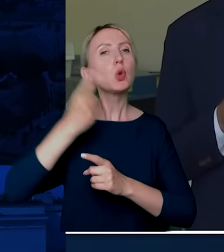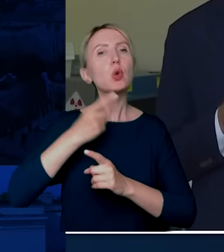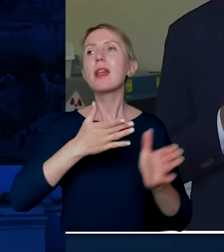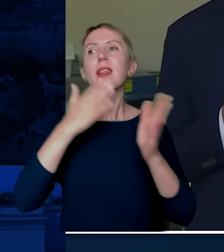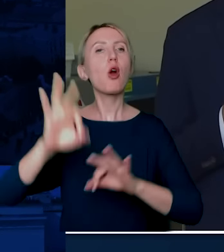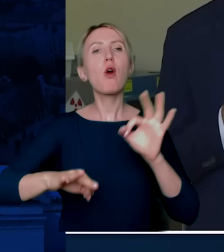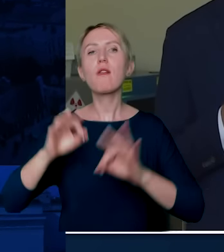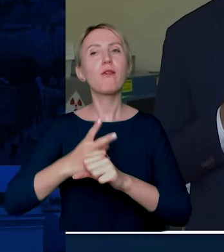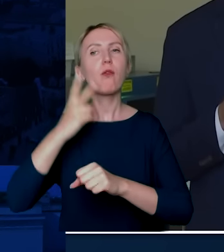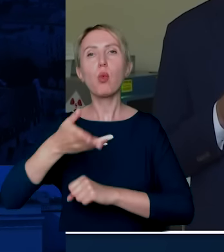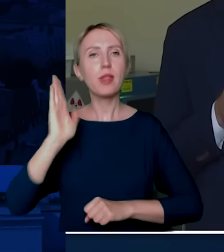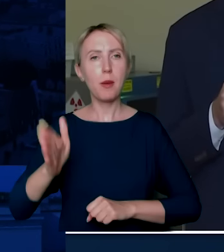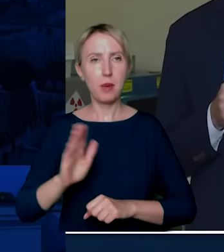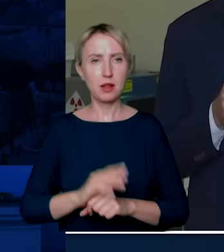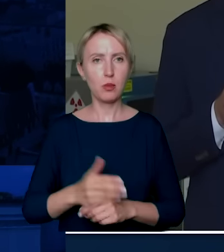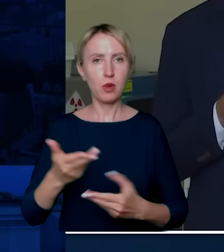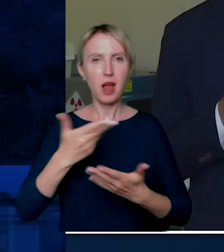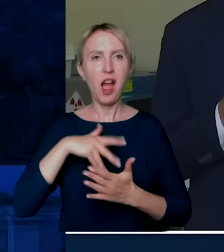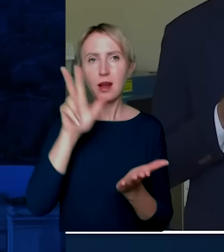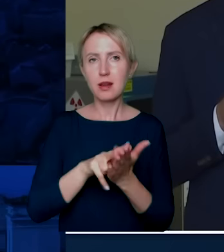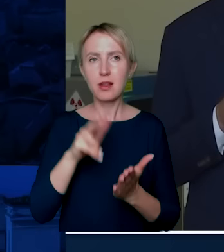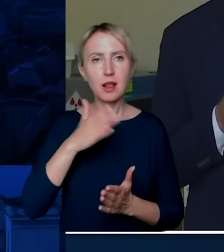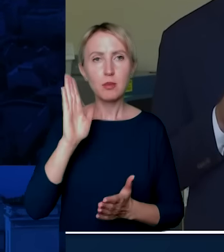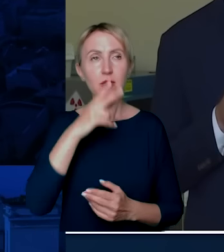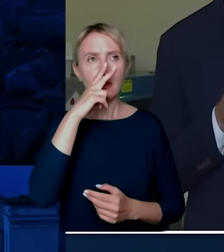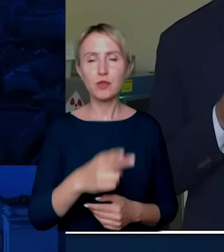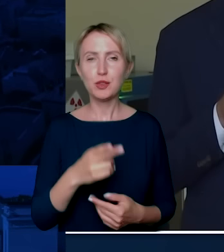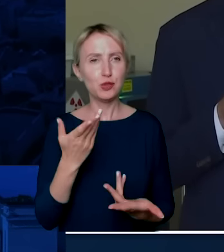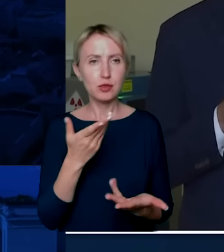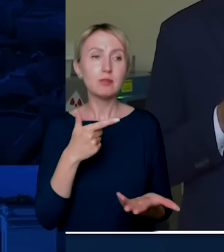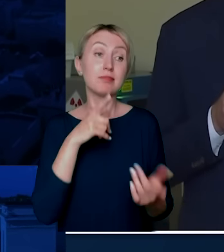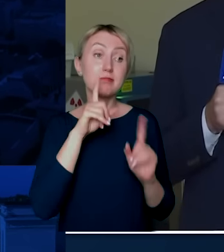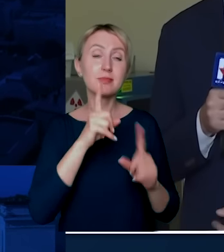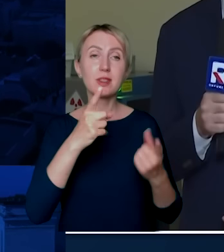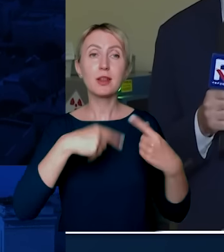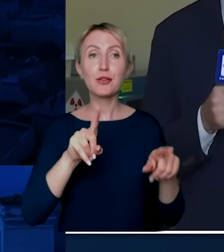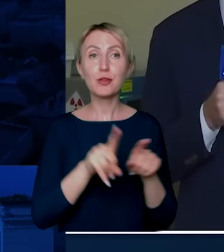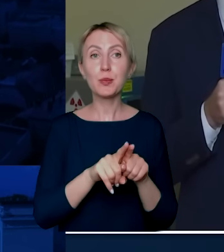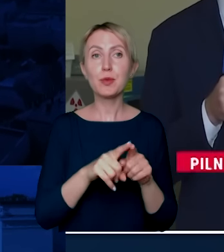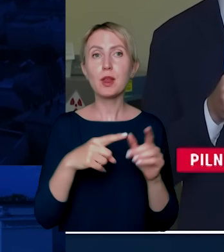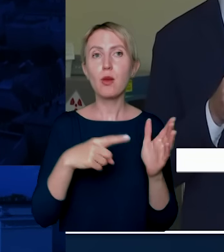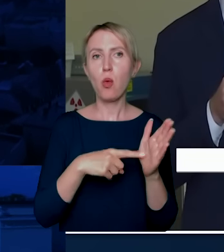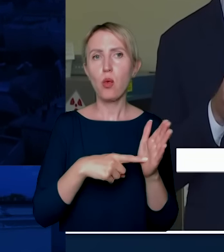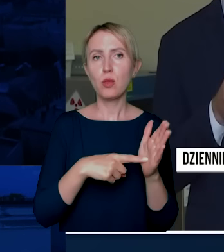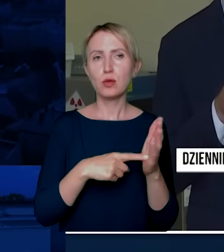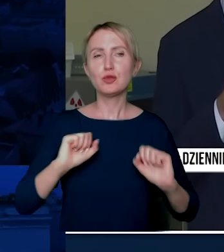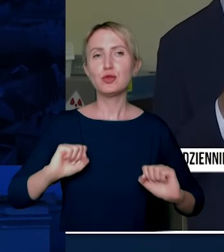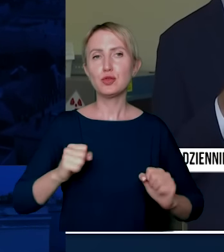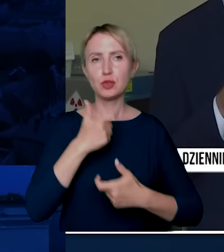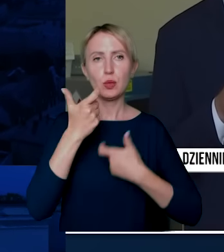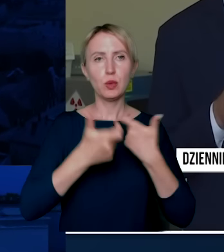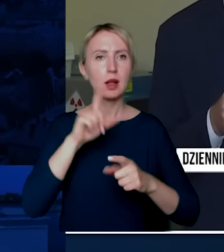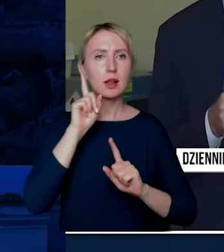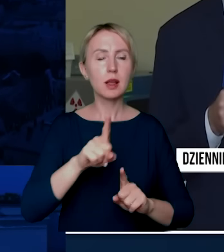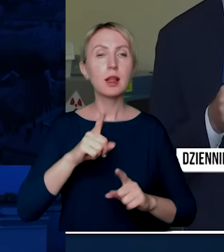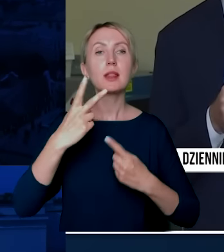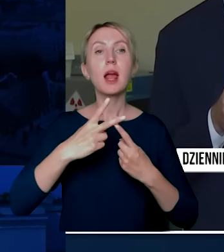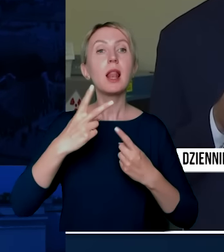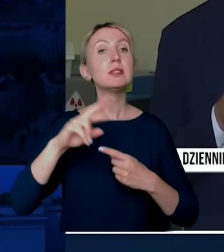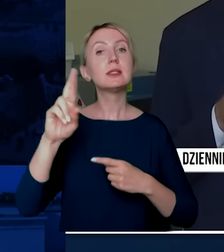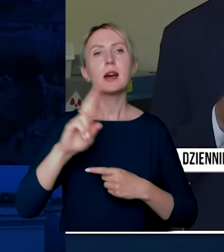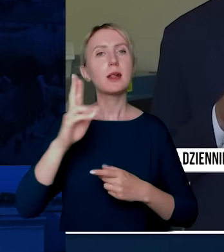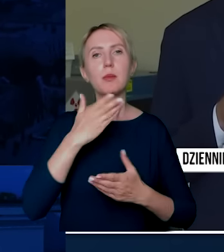wpuszczony, że nie będą nam przyznawane akredytacje. Jak widzimy, nie były to puste słowa, teraz te słowa zamieniły się w czyny i Telewizja Republika nie jest